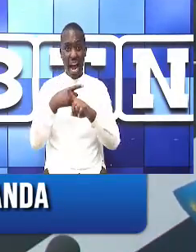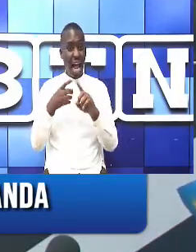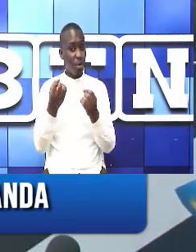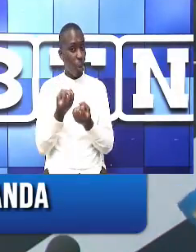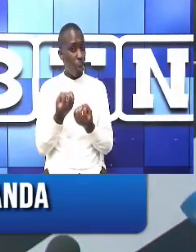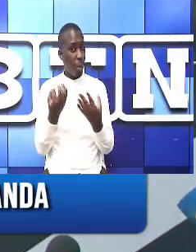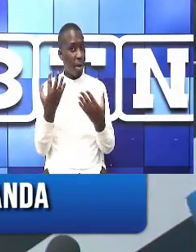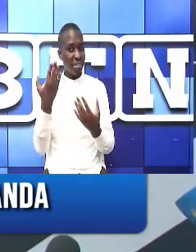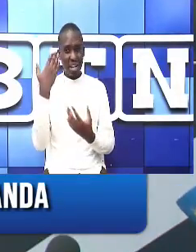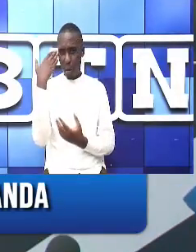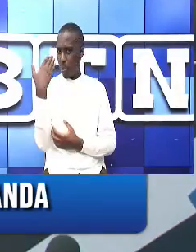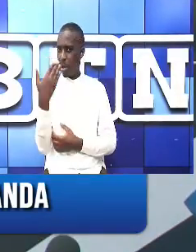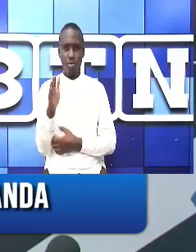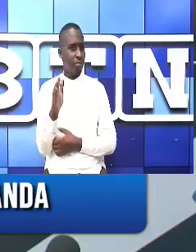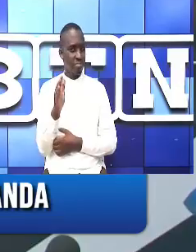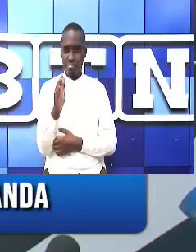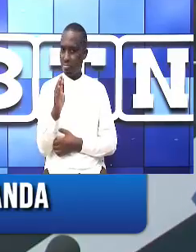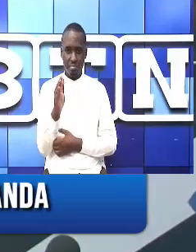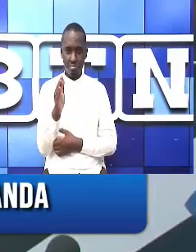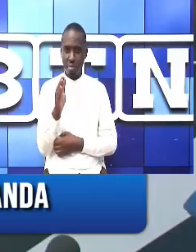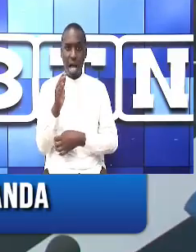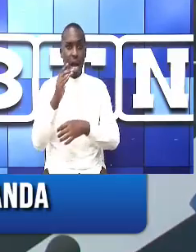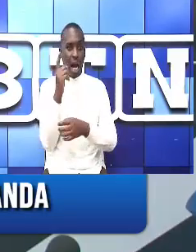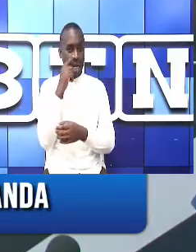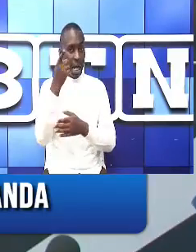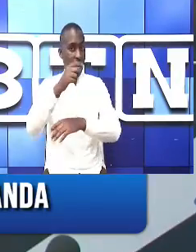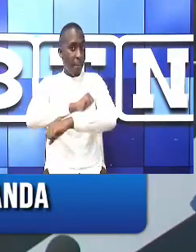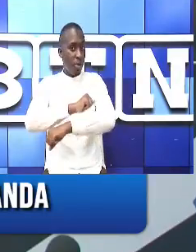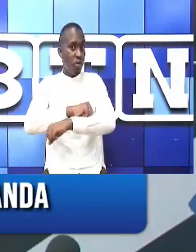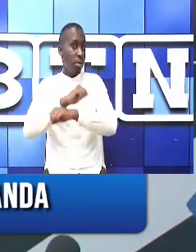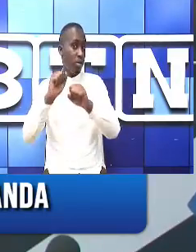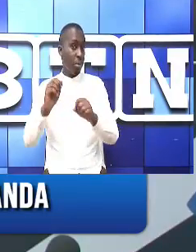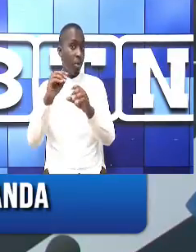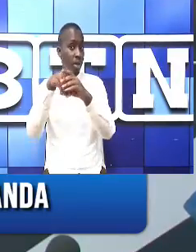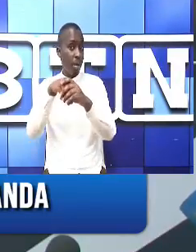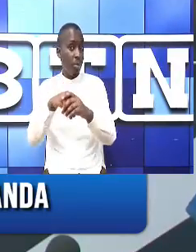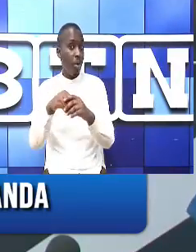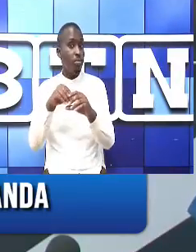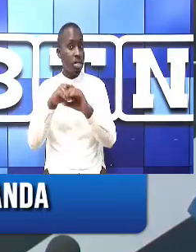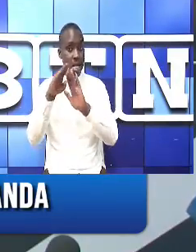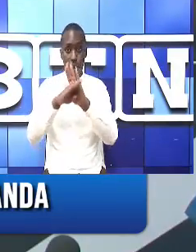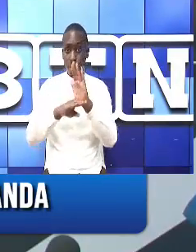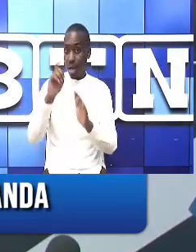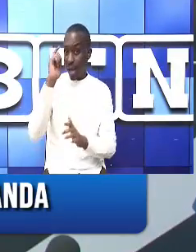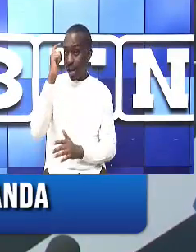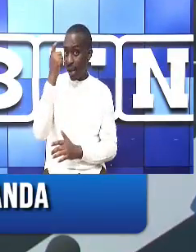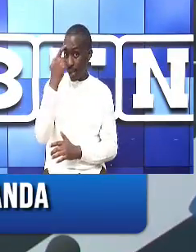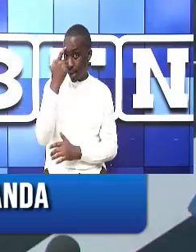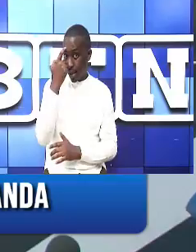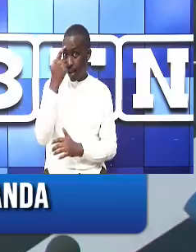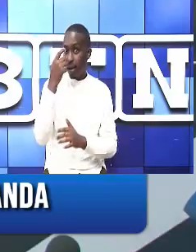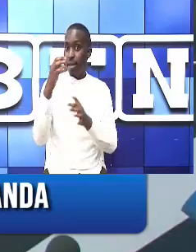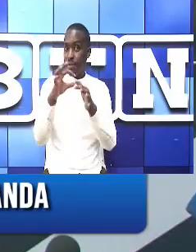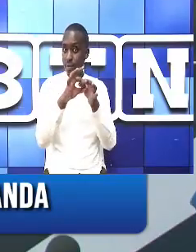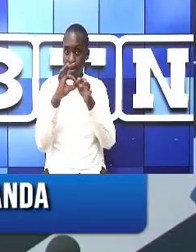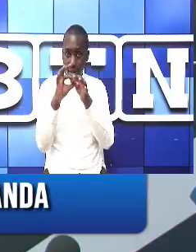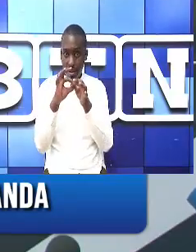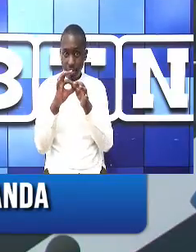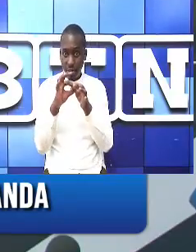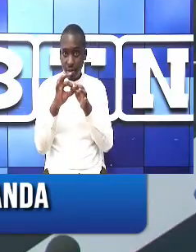ntabwo bari barumenya kandi hari ayo mashuri bakwiye kuba bajyamo muri gahunda ya leta ifatanije